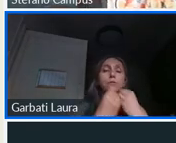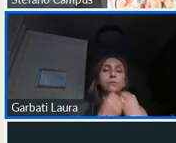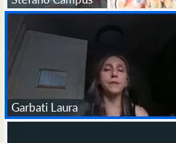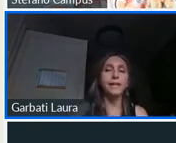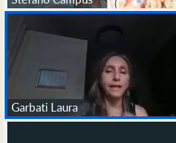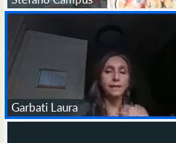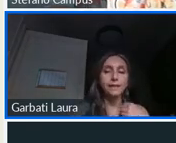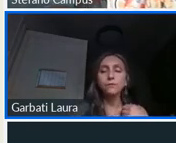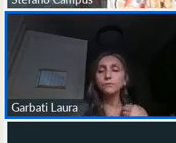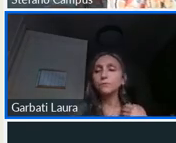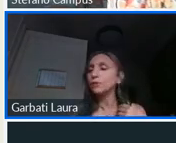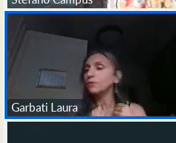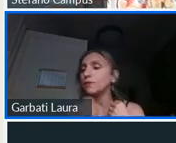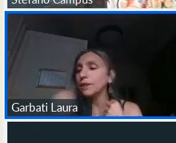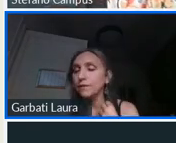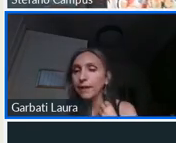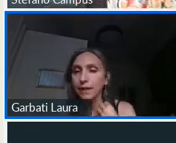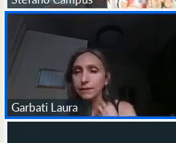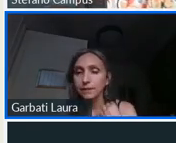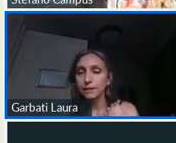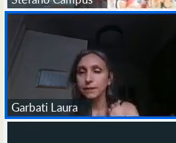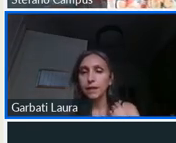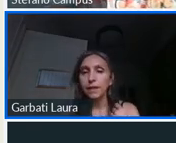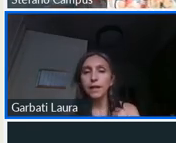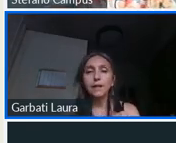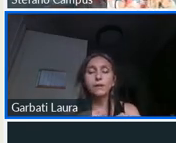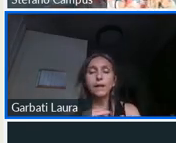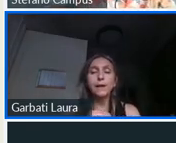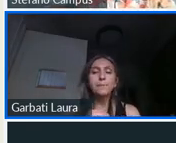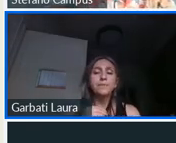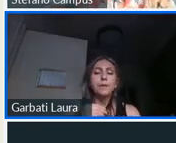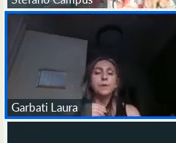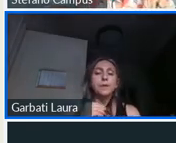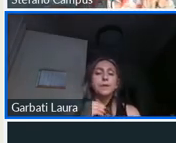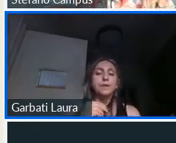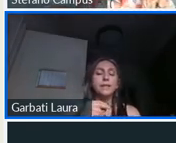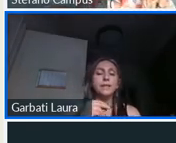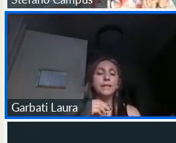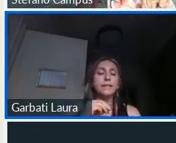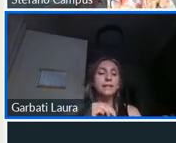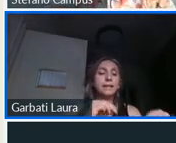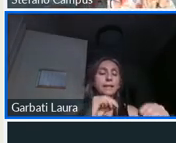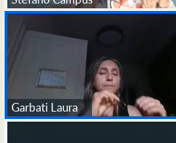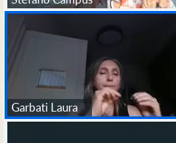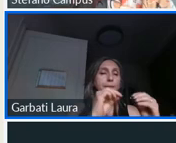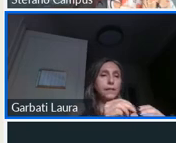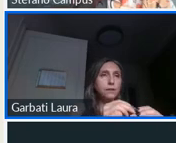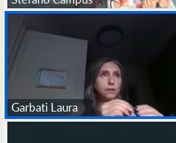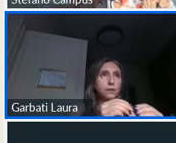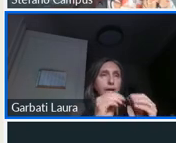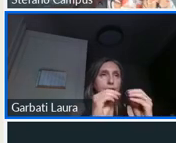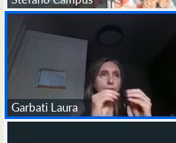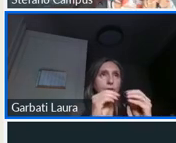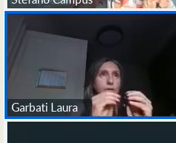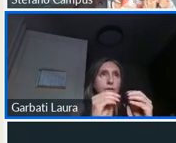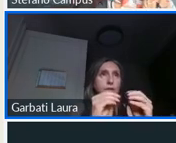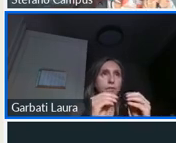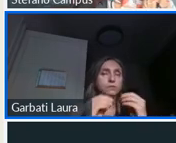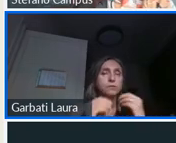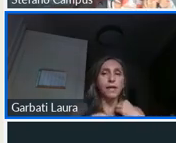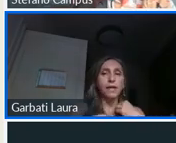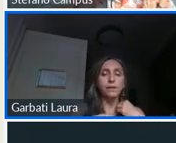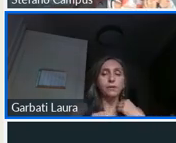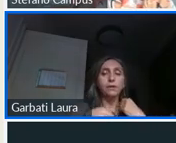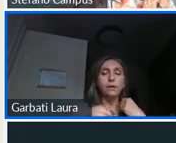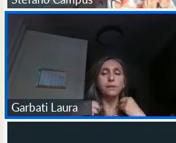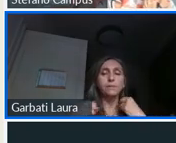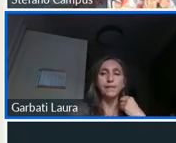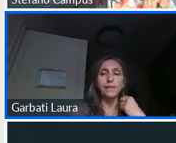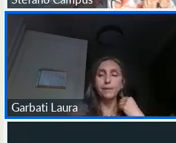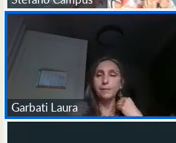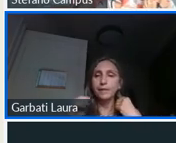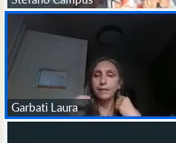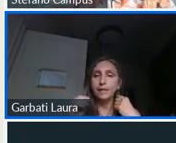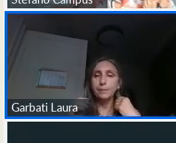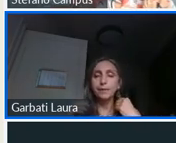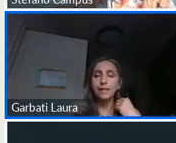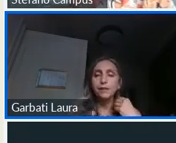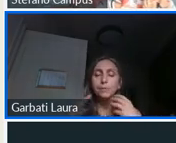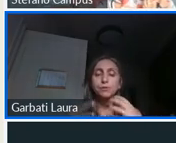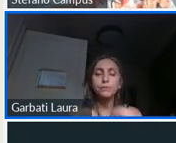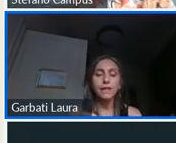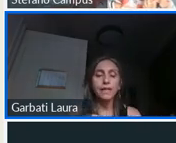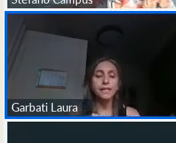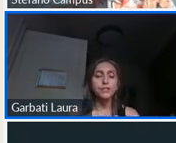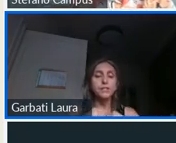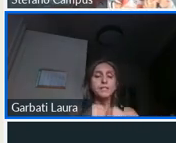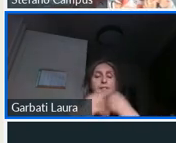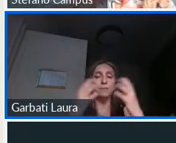sono complicate non vanno avanti. Allora, il meglio alle volte contrario al bene. Perché?